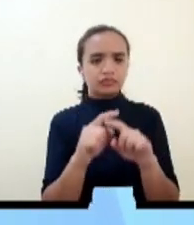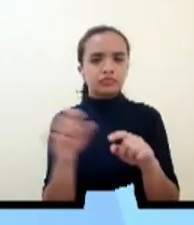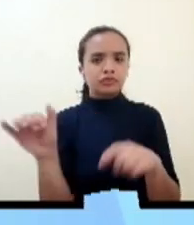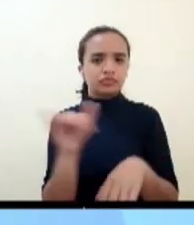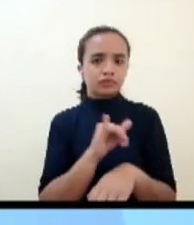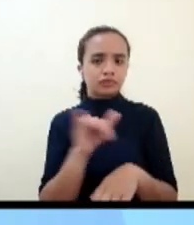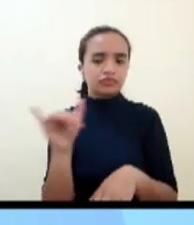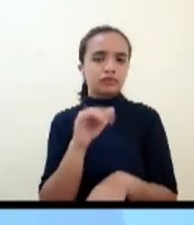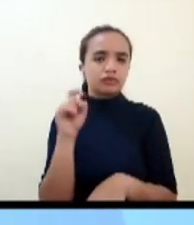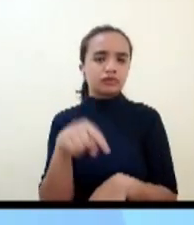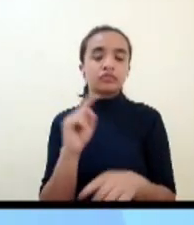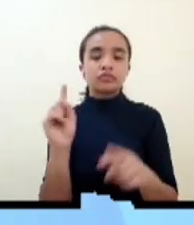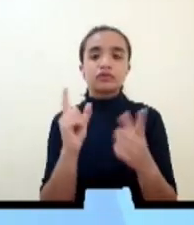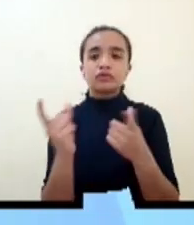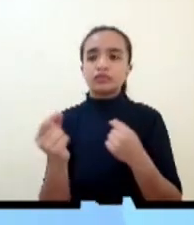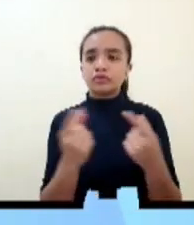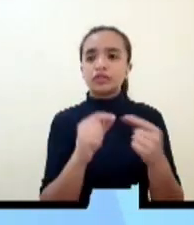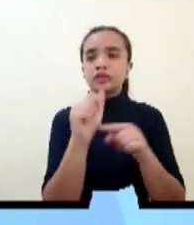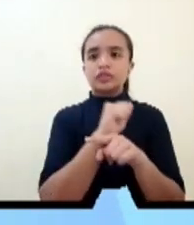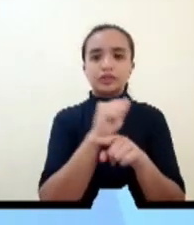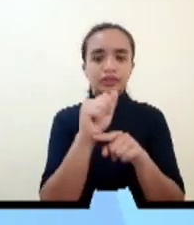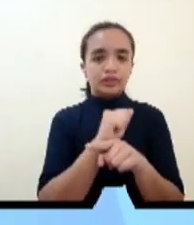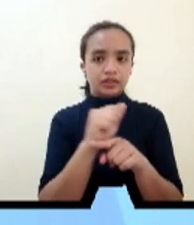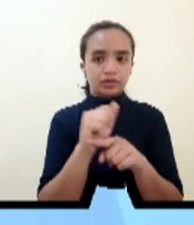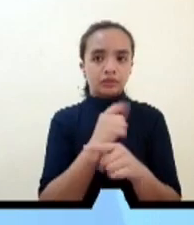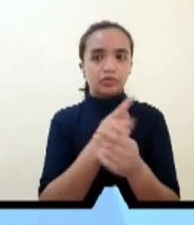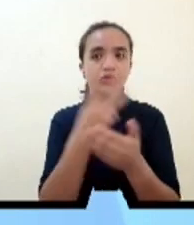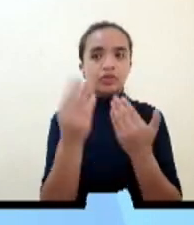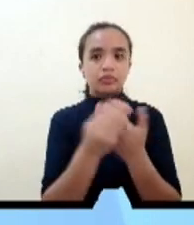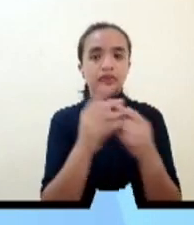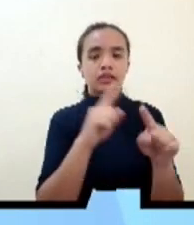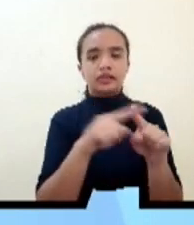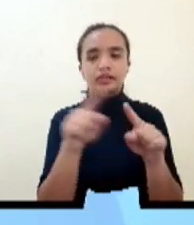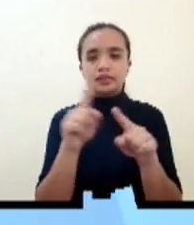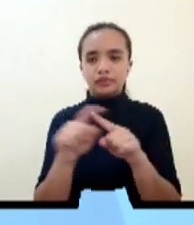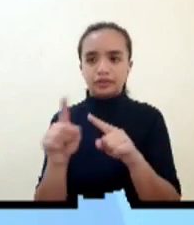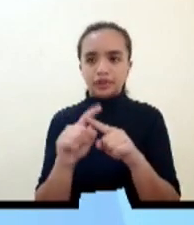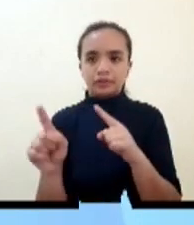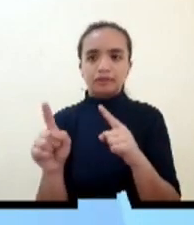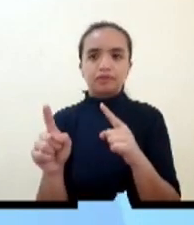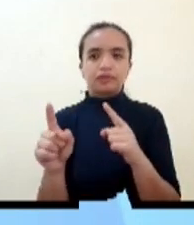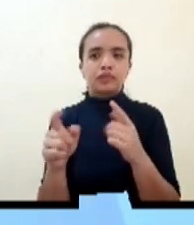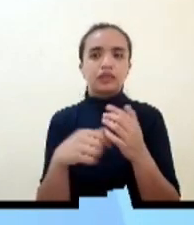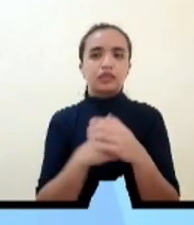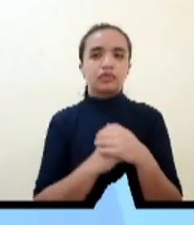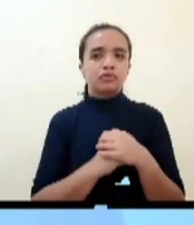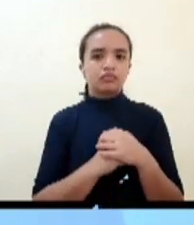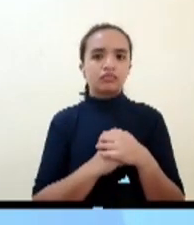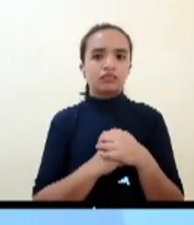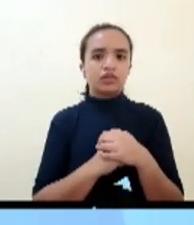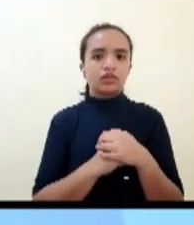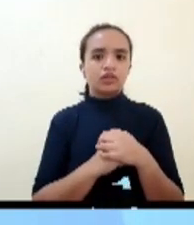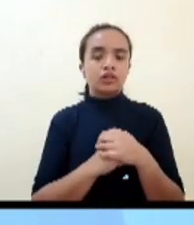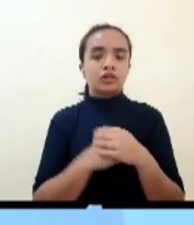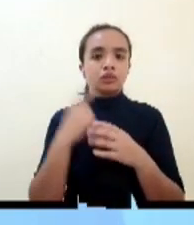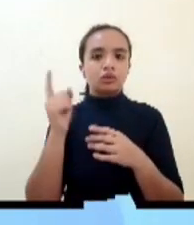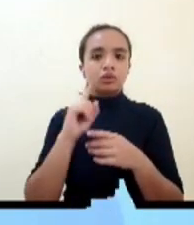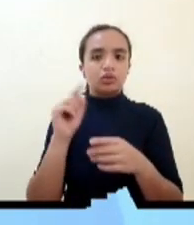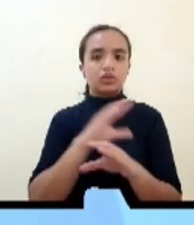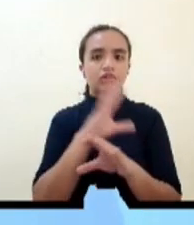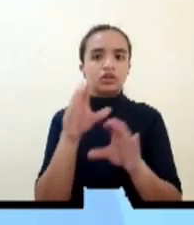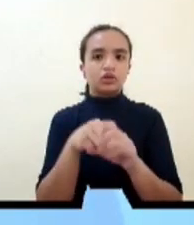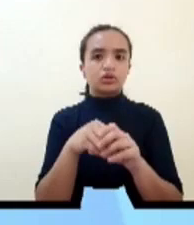ating ginagawang training programs din, no, sa mga ibang larangan ng art form natin, no. Isa na rin dito yung